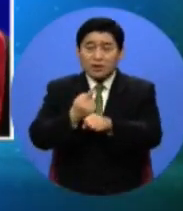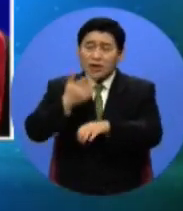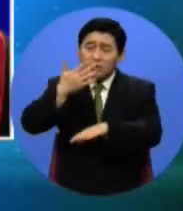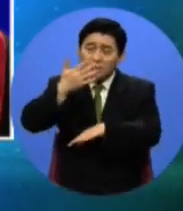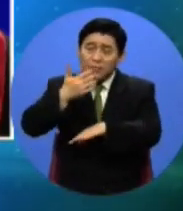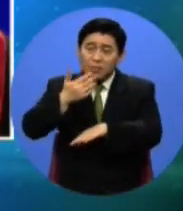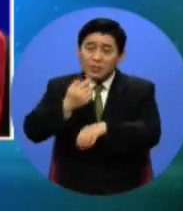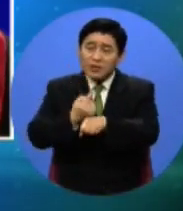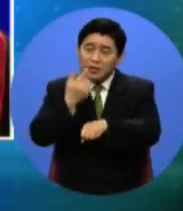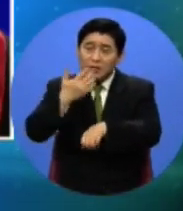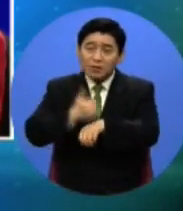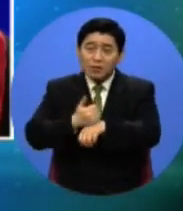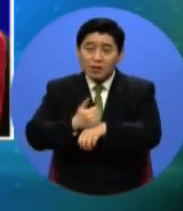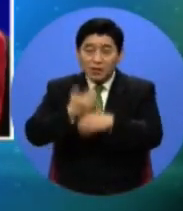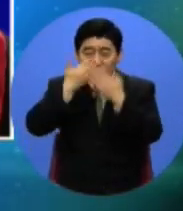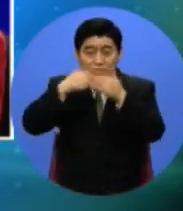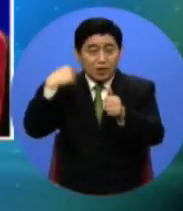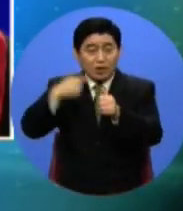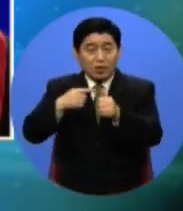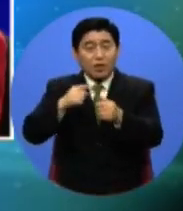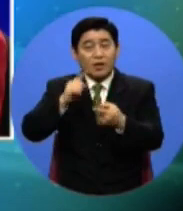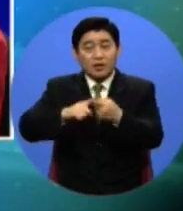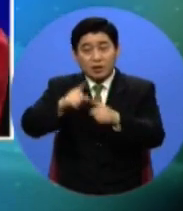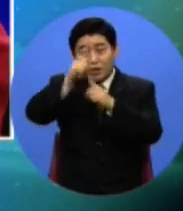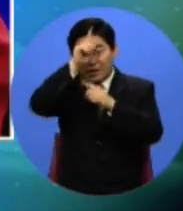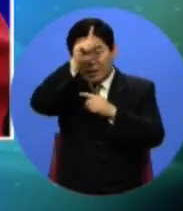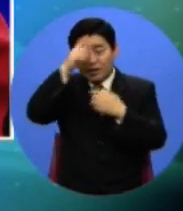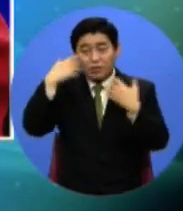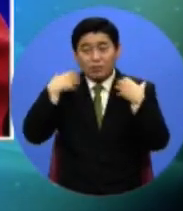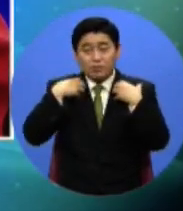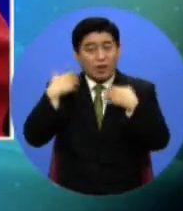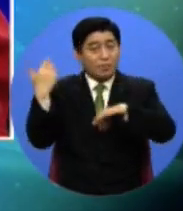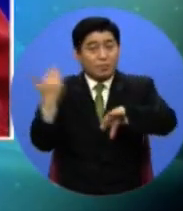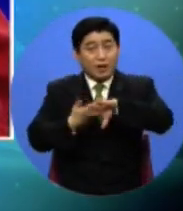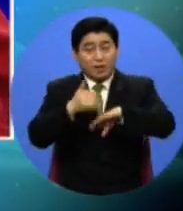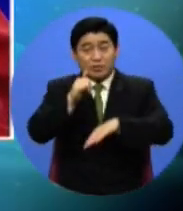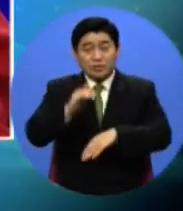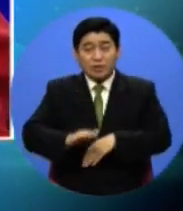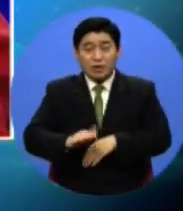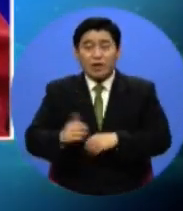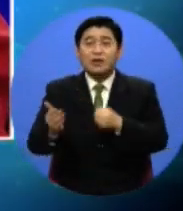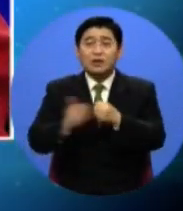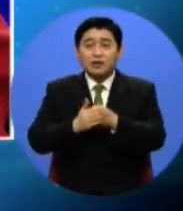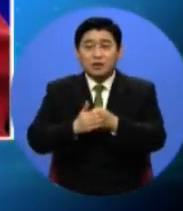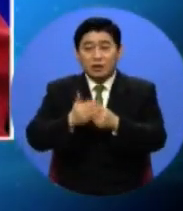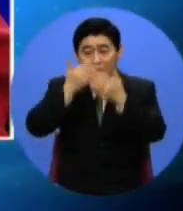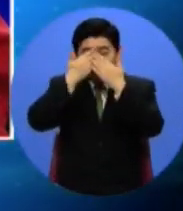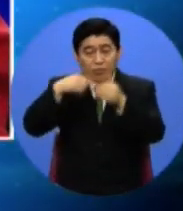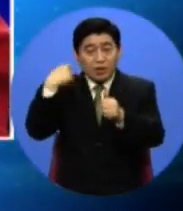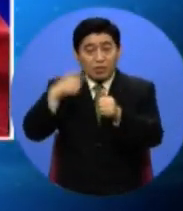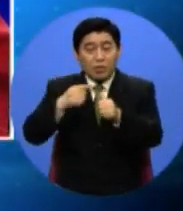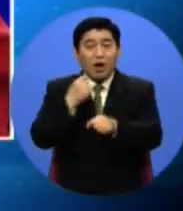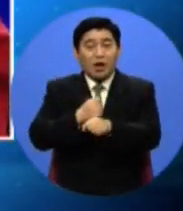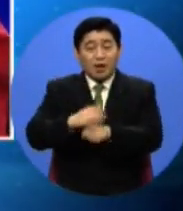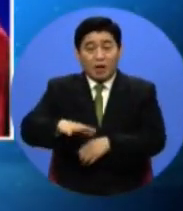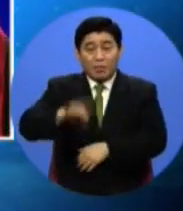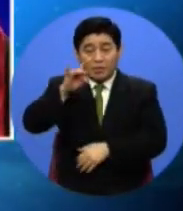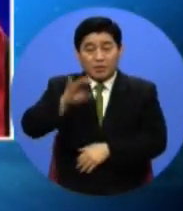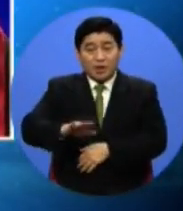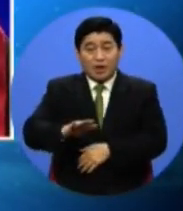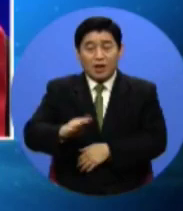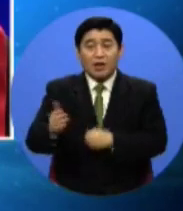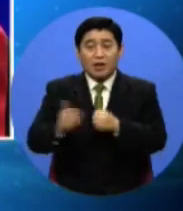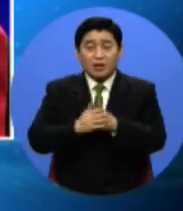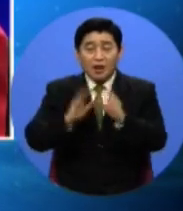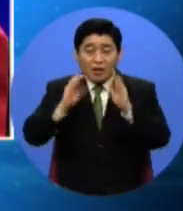해도 어 무상보육 자체를 이명박 정부가 계속 반대하지 않았습니까 예 그래서 무상보육 하는 것이 우선이다 그래서